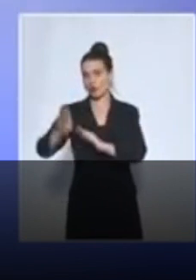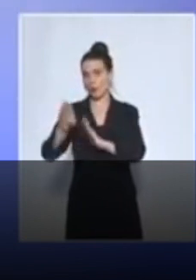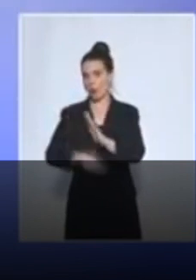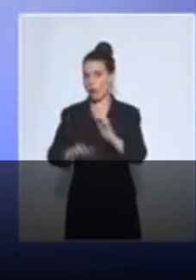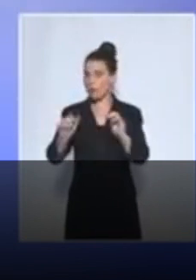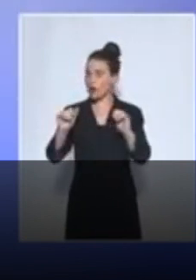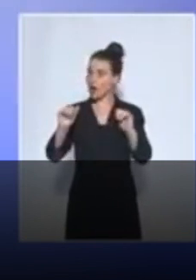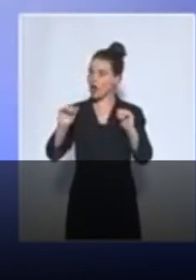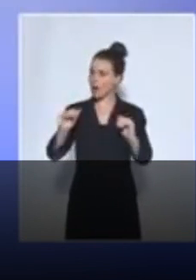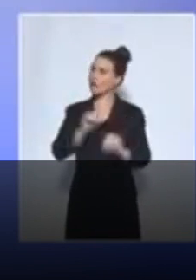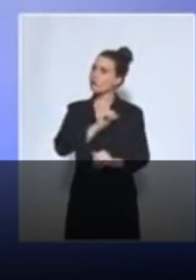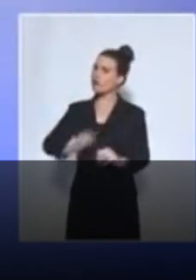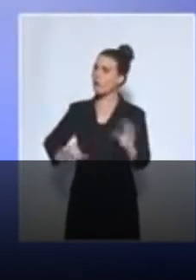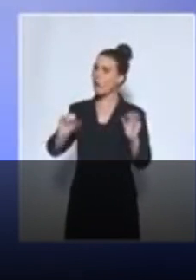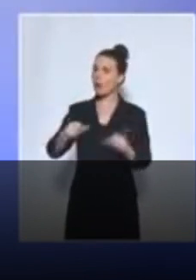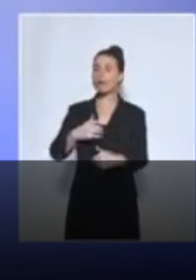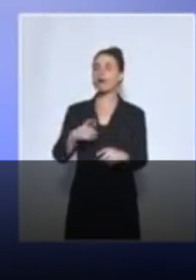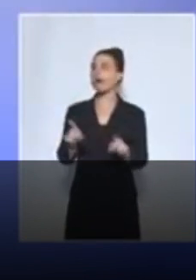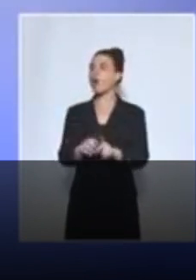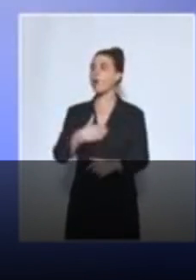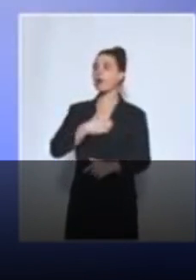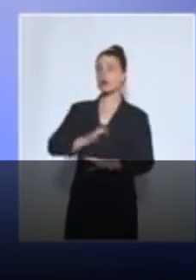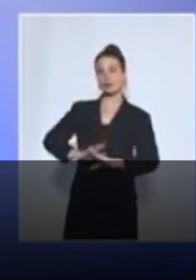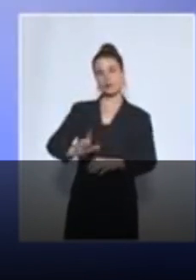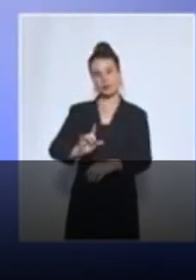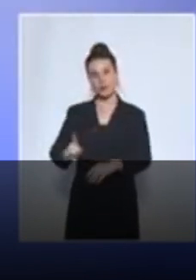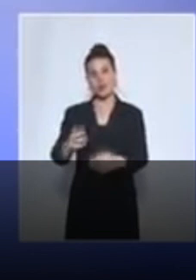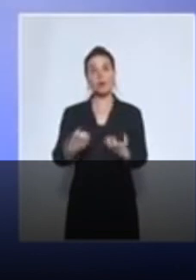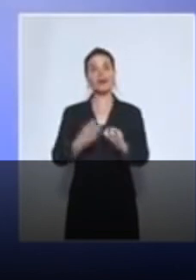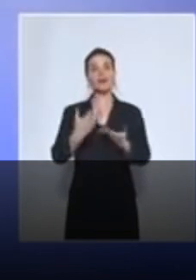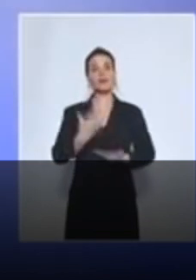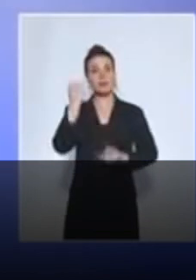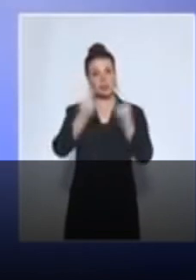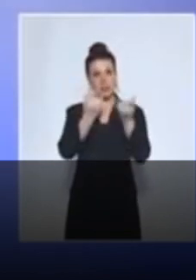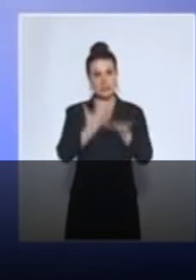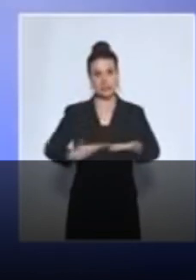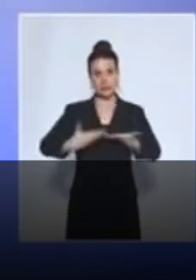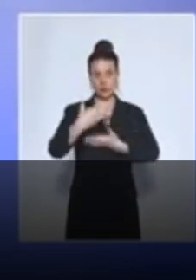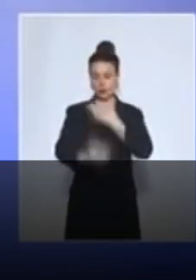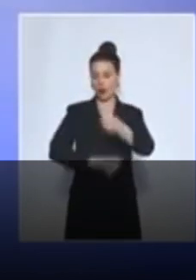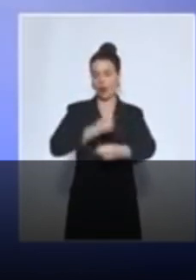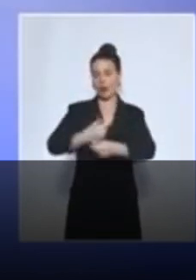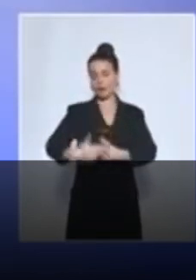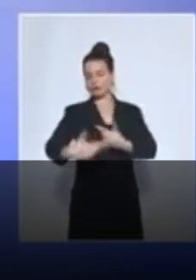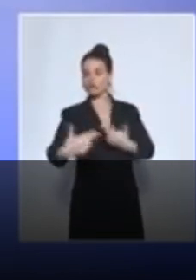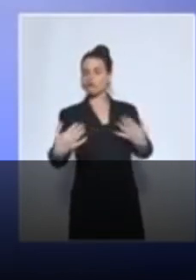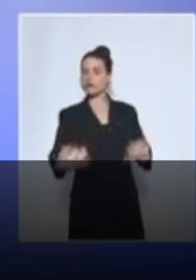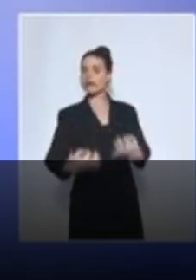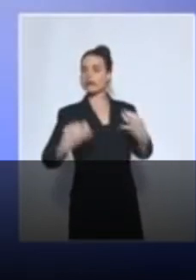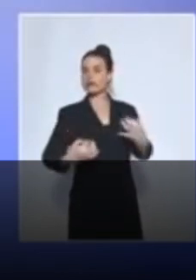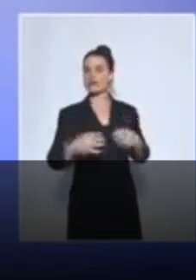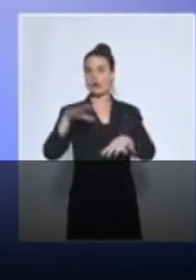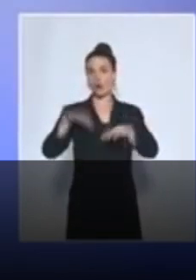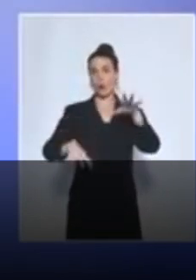grippe. Un seul chiffre pour le démontrer, au cours d'une année normale, l'épidémie de grippe provoque en